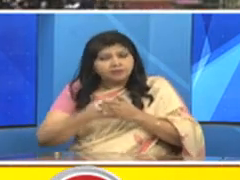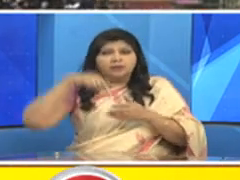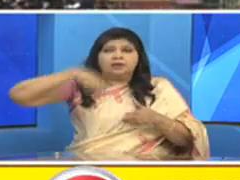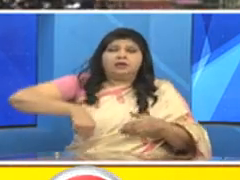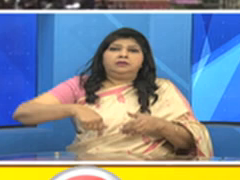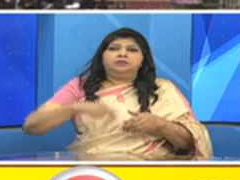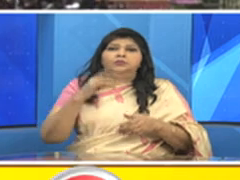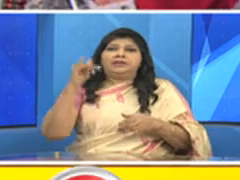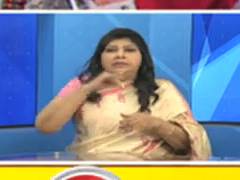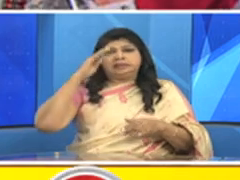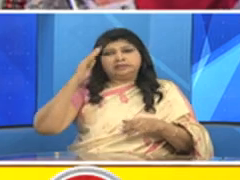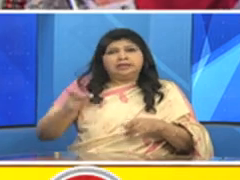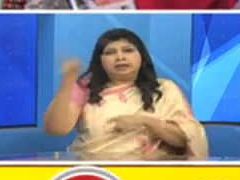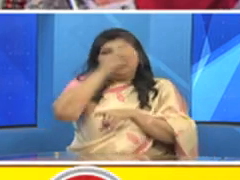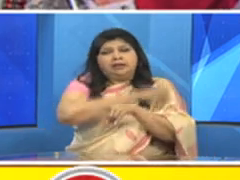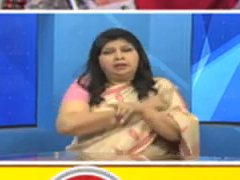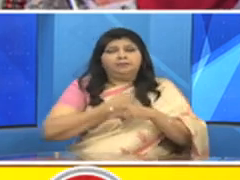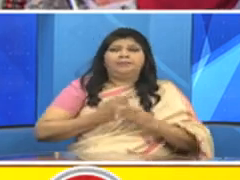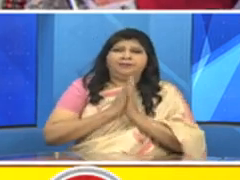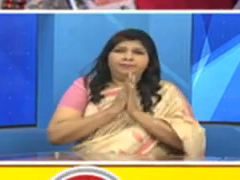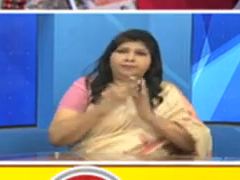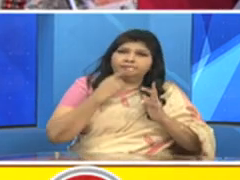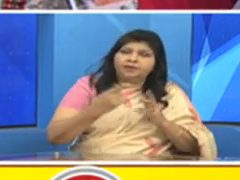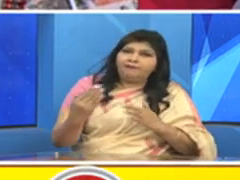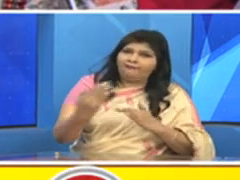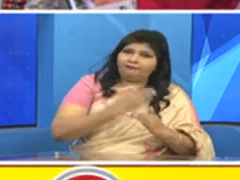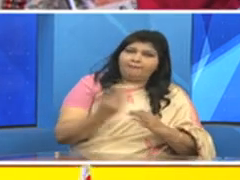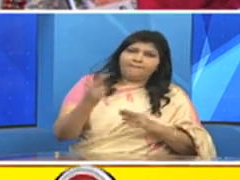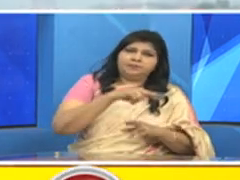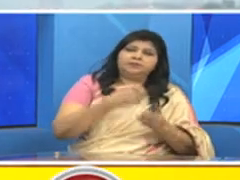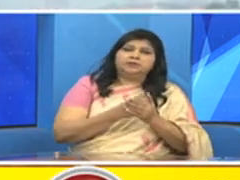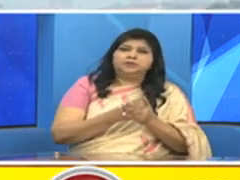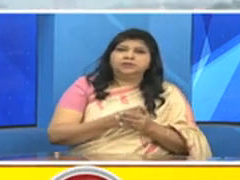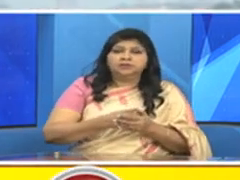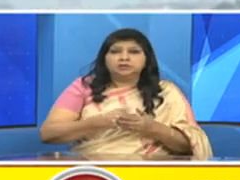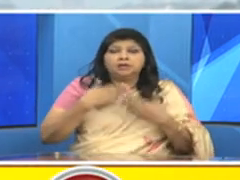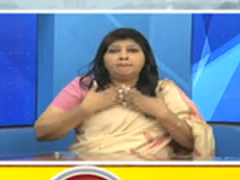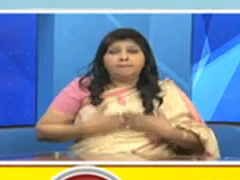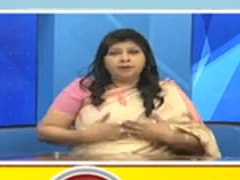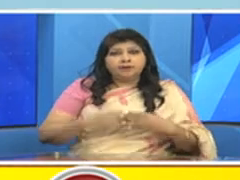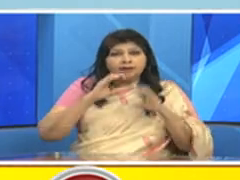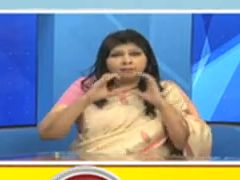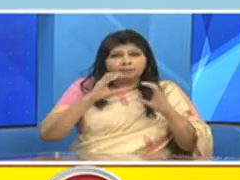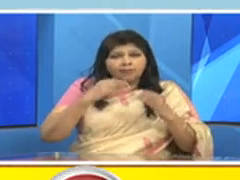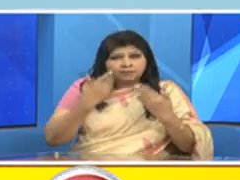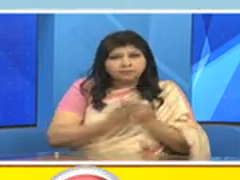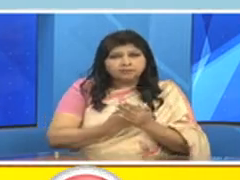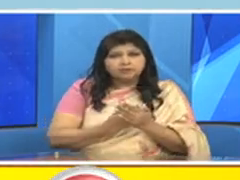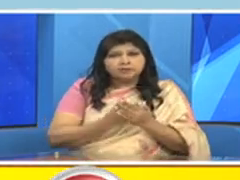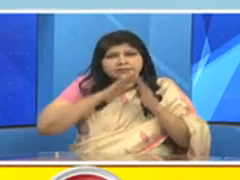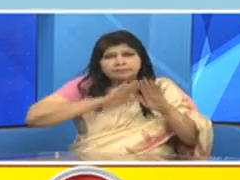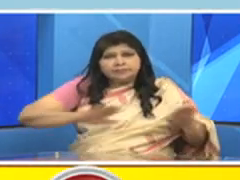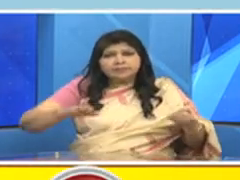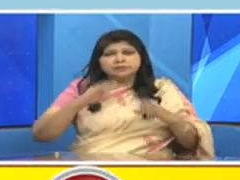के पवित्र अवसर पर अपील करता हूं, वे वापस लौट आए, मुद्दों को शांतिपूर्ण तरीके से सुलझाने में